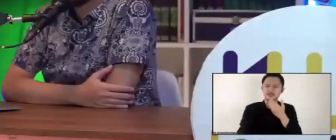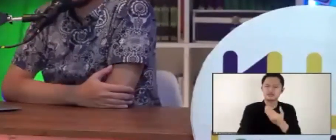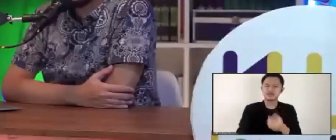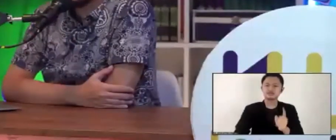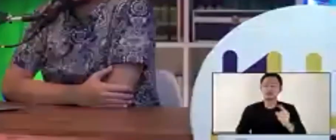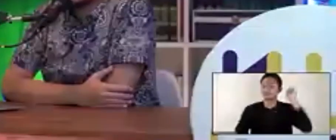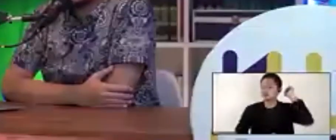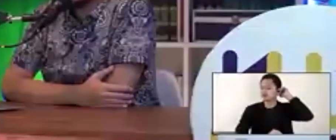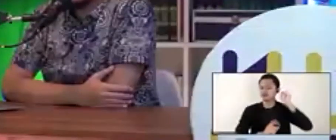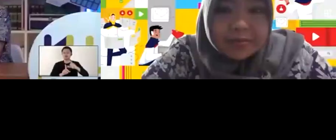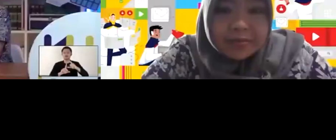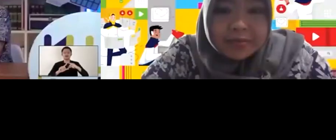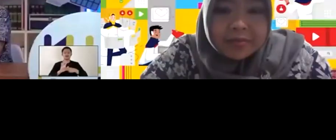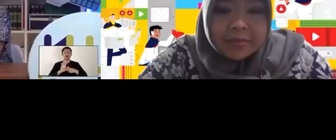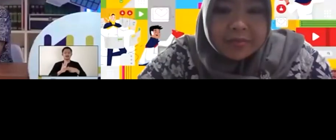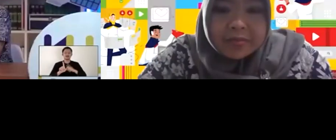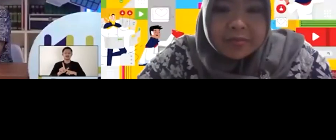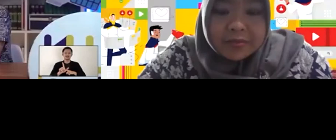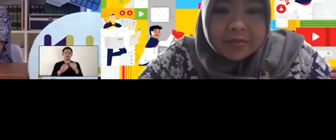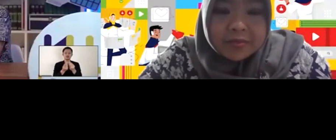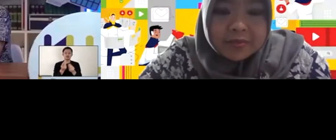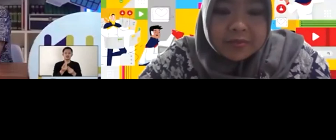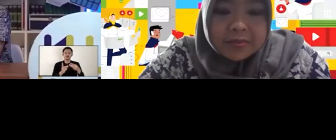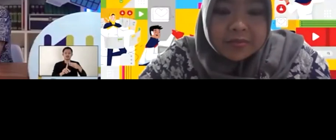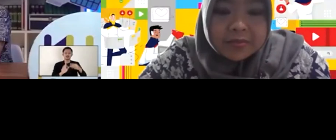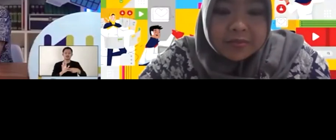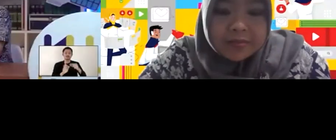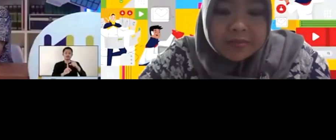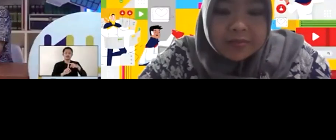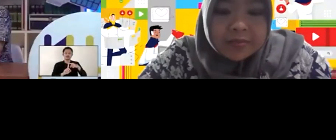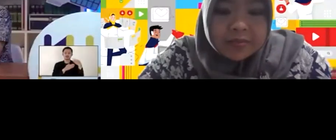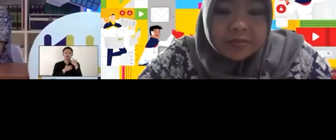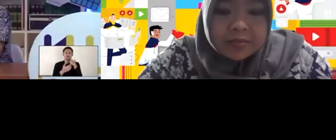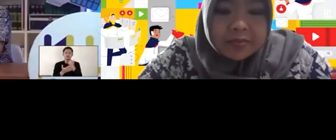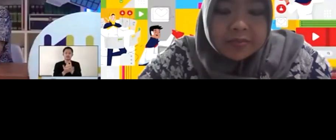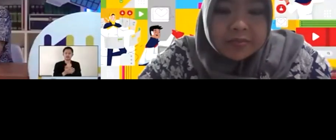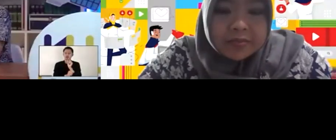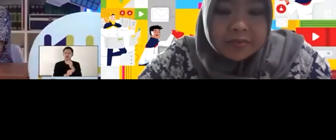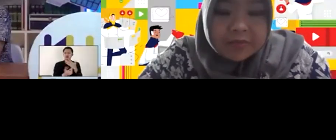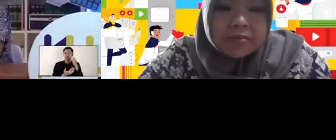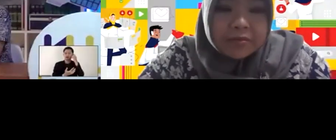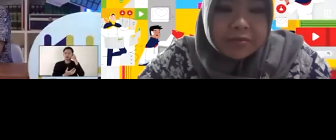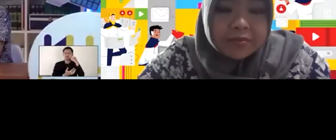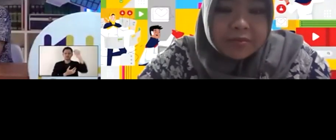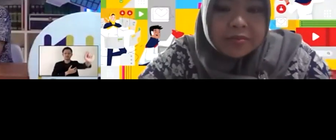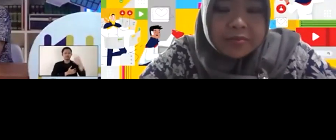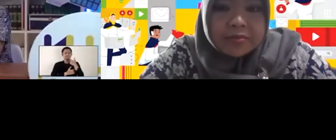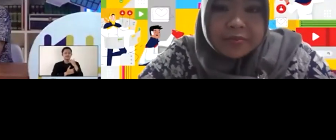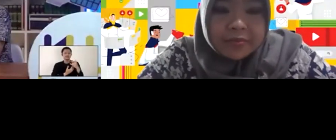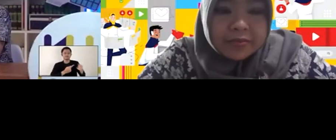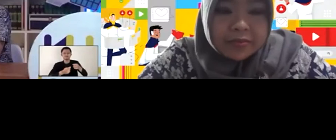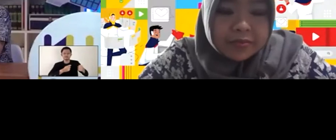mazani ini BNPT ini punya peran penting dalam penanganan kemudian pencegahan